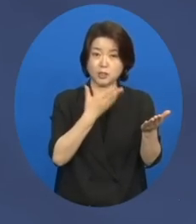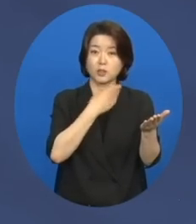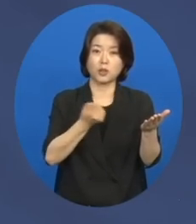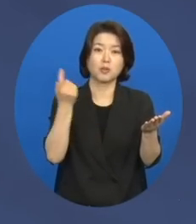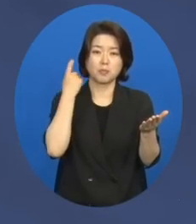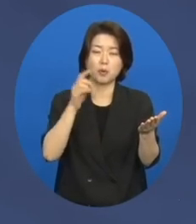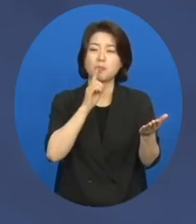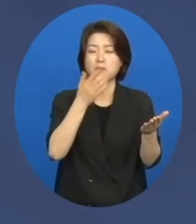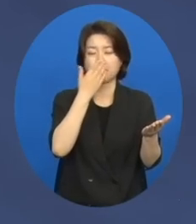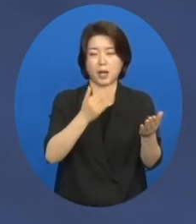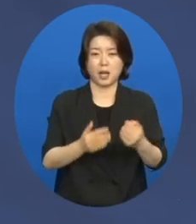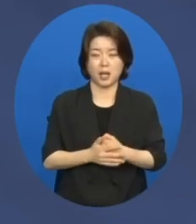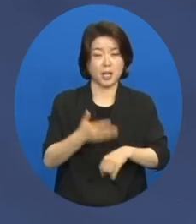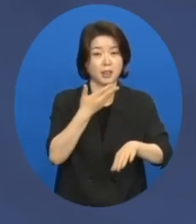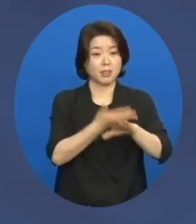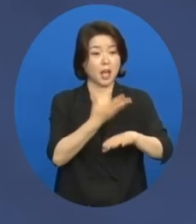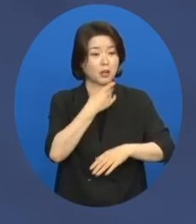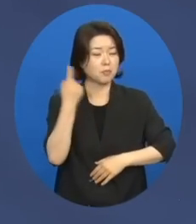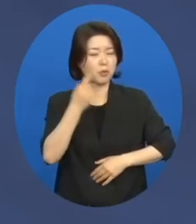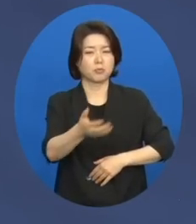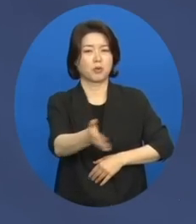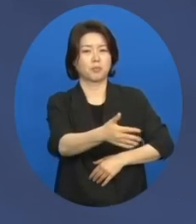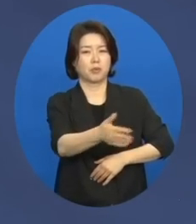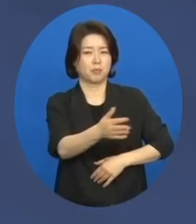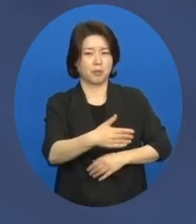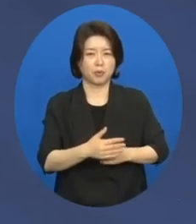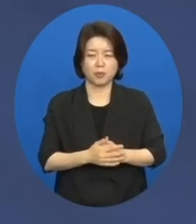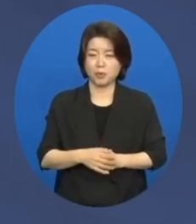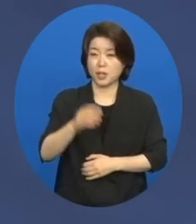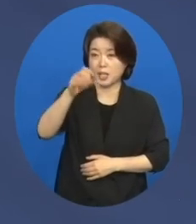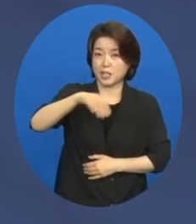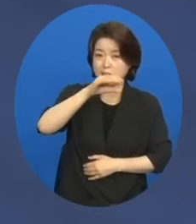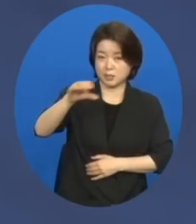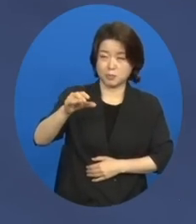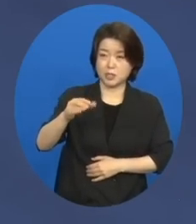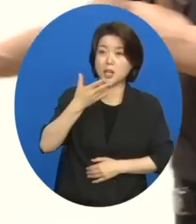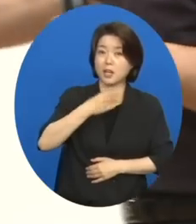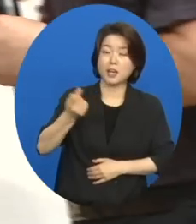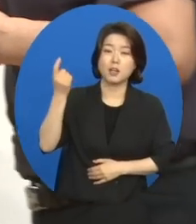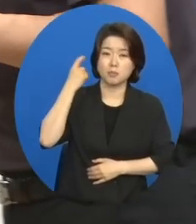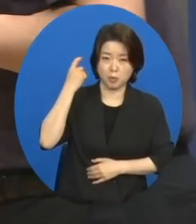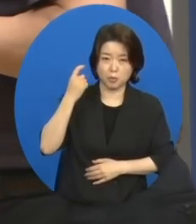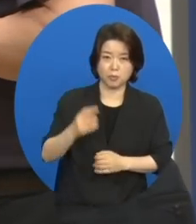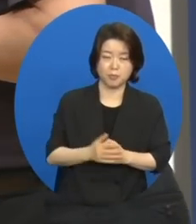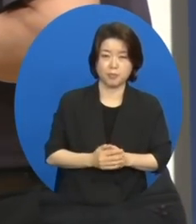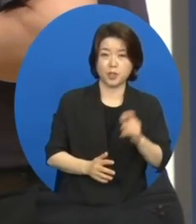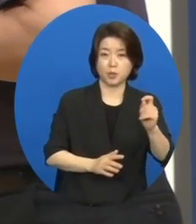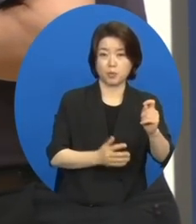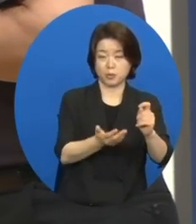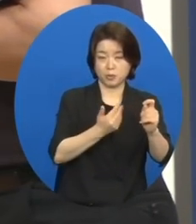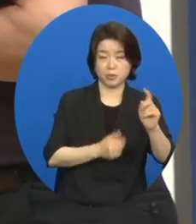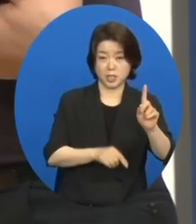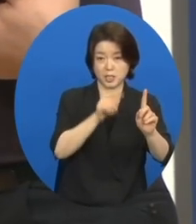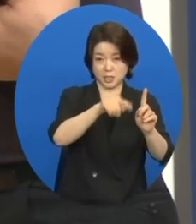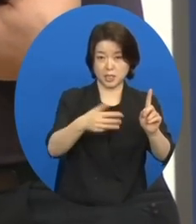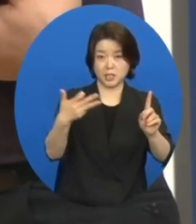있고 다른 복음은 없나니. 자, 십자가의 복음, 고린도전서 1장 18절에